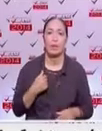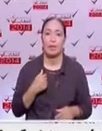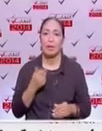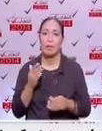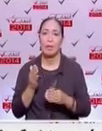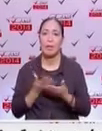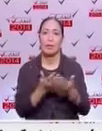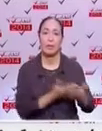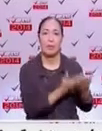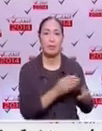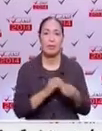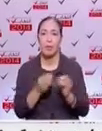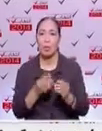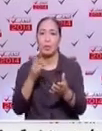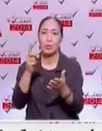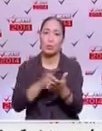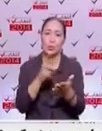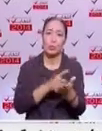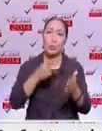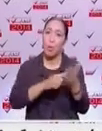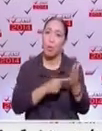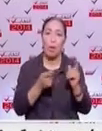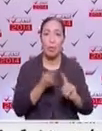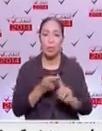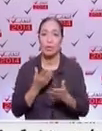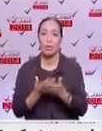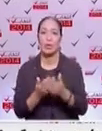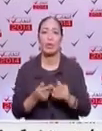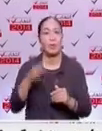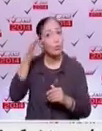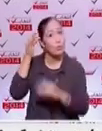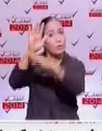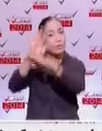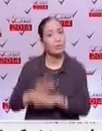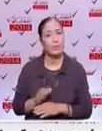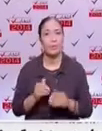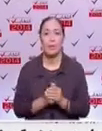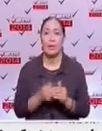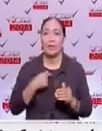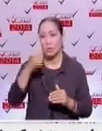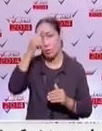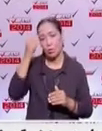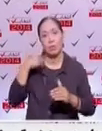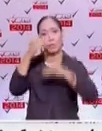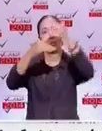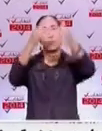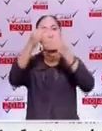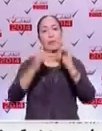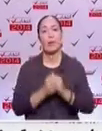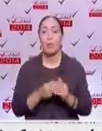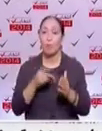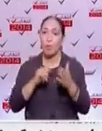على الالتزام بالدستور، وعلى الولاء التام لتونس. وعليه سنسعى إلى تدعيم جميع الحقوق الواردة